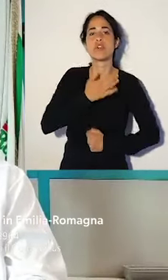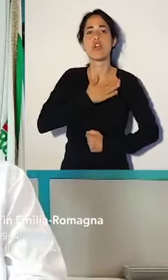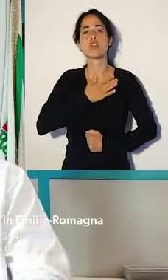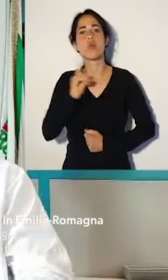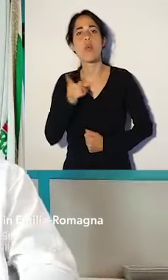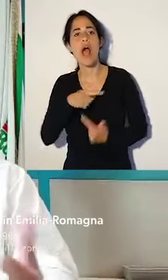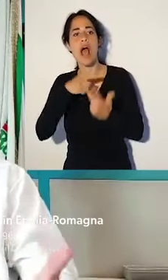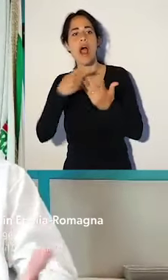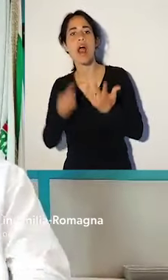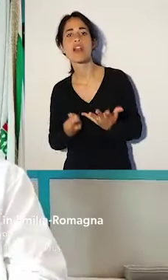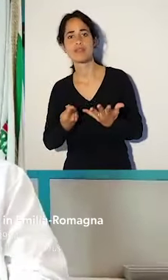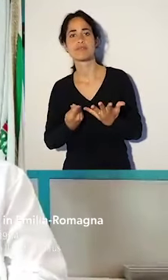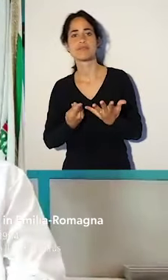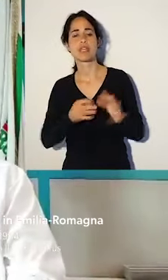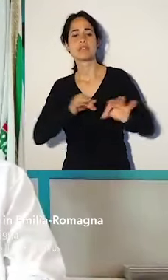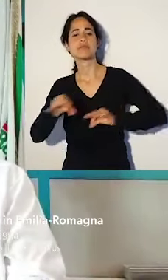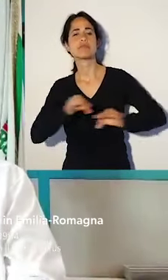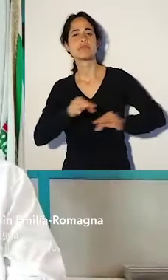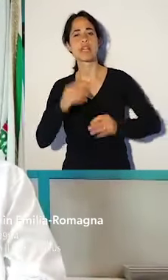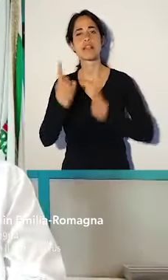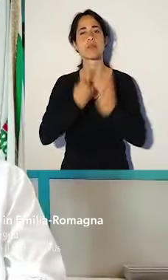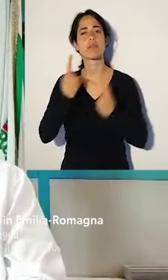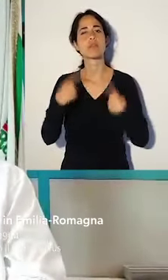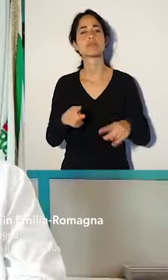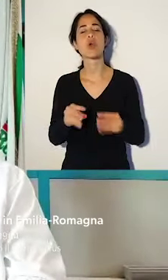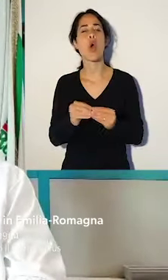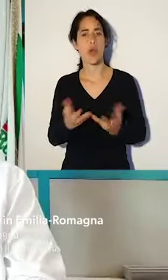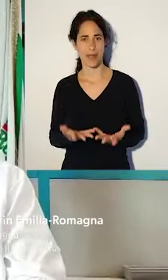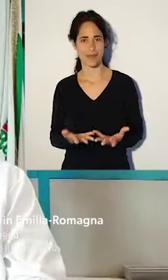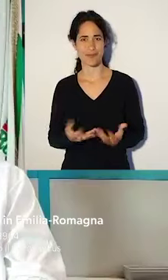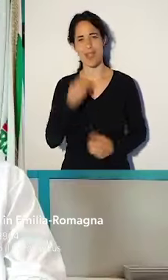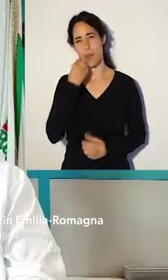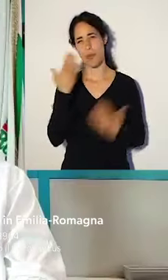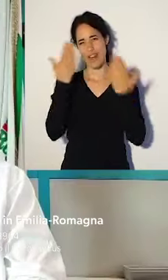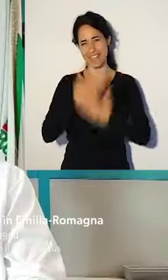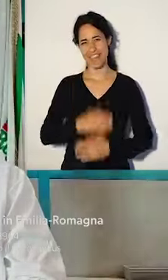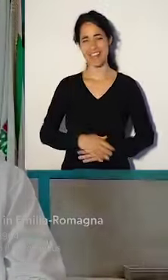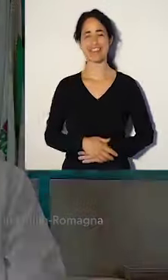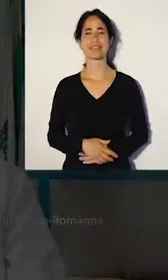come siamo messi in termini dell'epidemia da Covid. Buona serata.